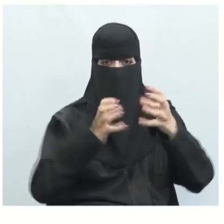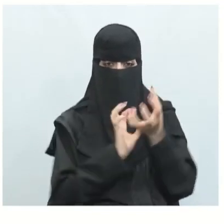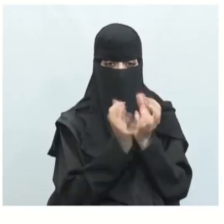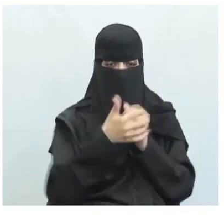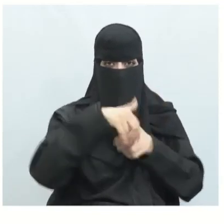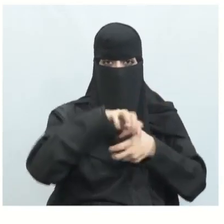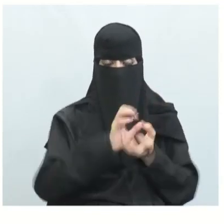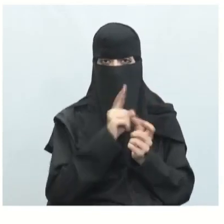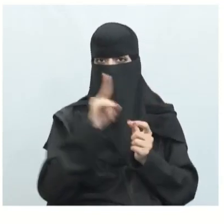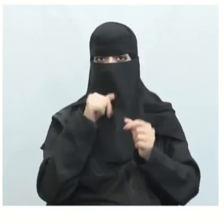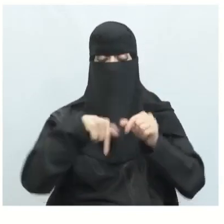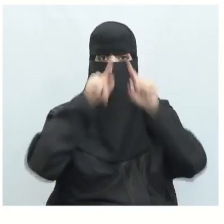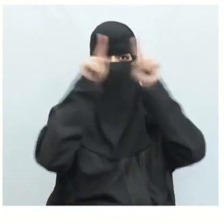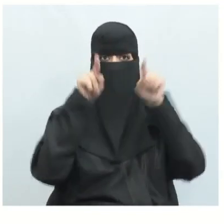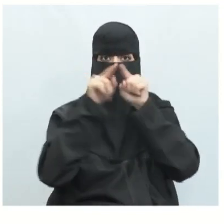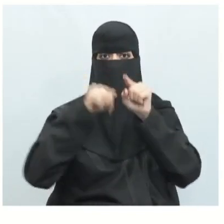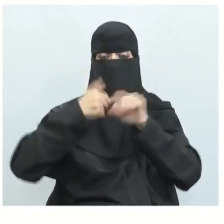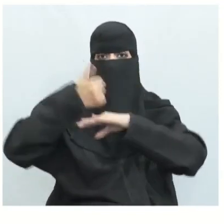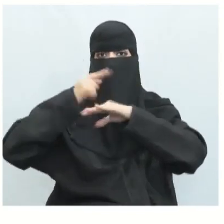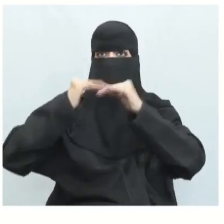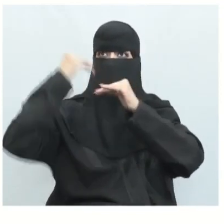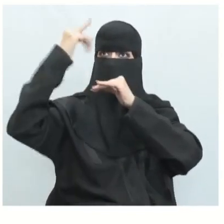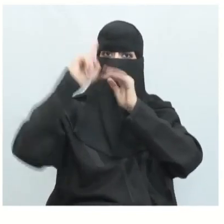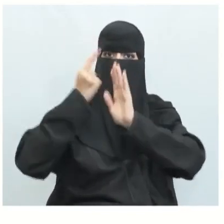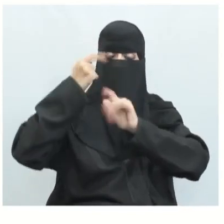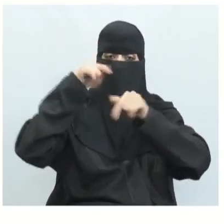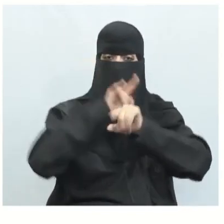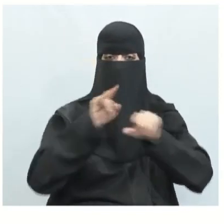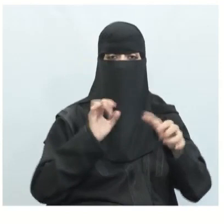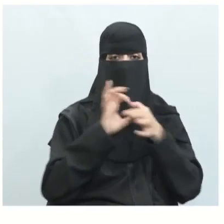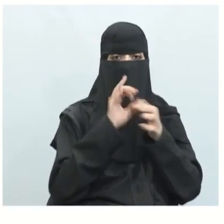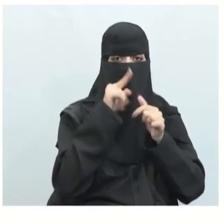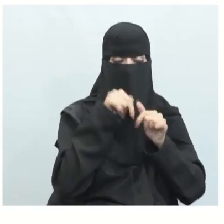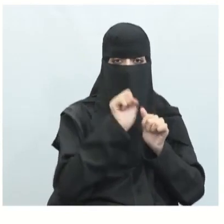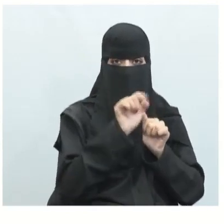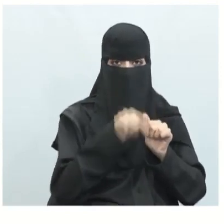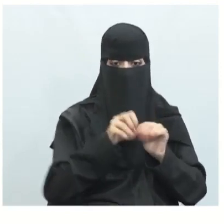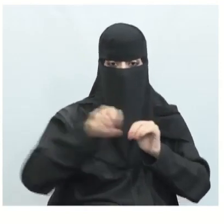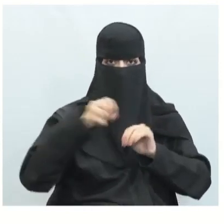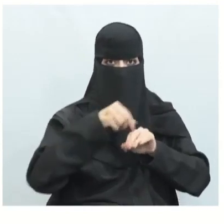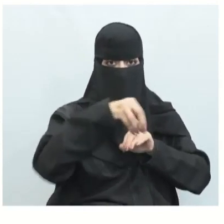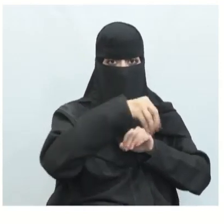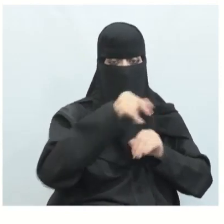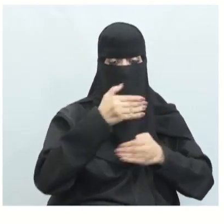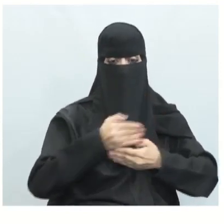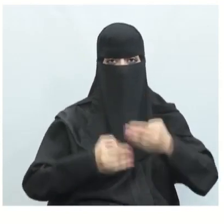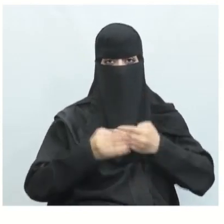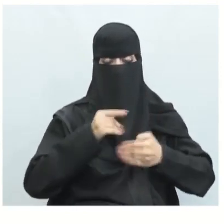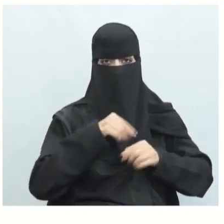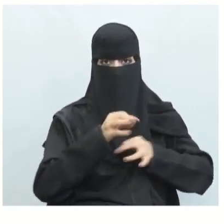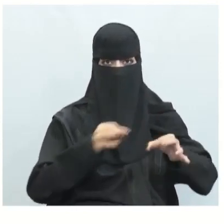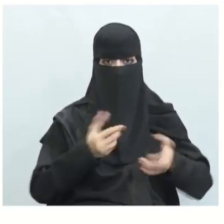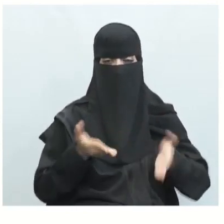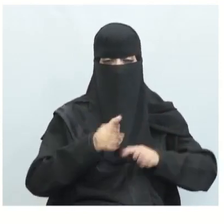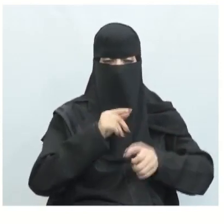يوجد فيها عقده فريده او جذر لا ينطبق عليها علاقه الاصل والفرع تركيب المخططات